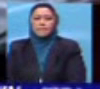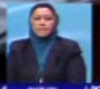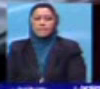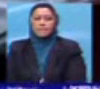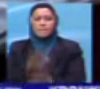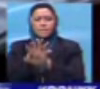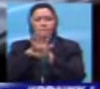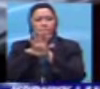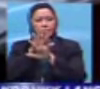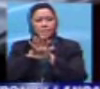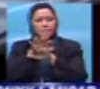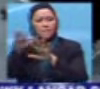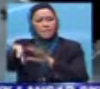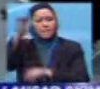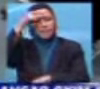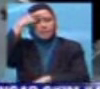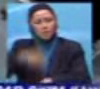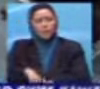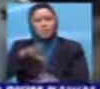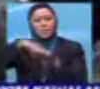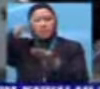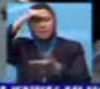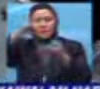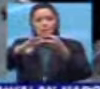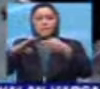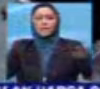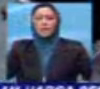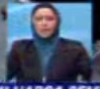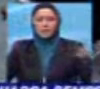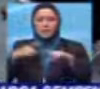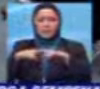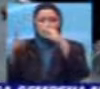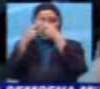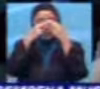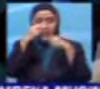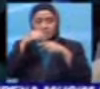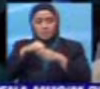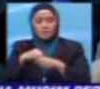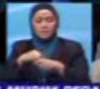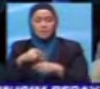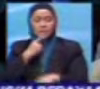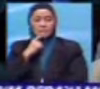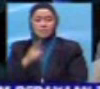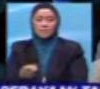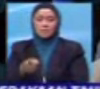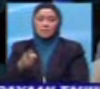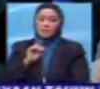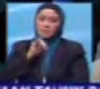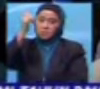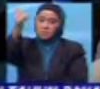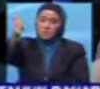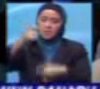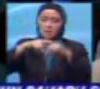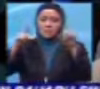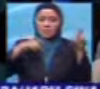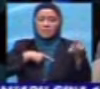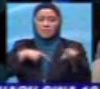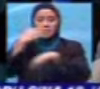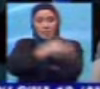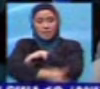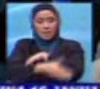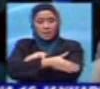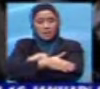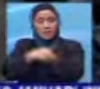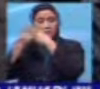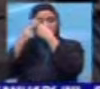Ramai juga yang memilih untuk belajar bahasa Arab di negara-negara Arab, contohnya di Jordan. Walaupun terpaksa